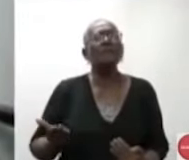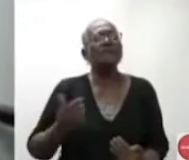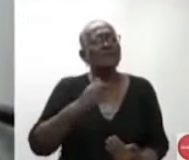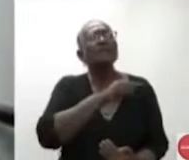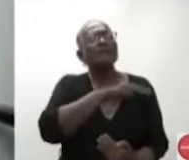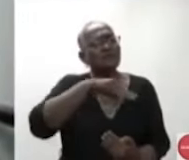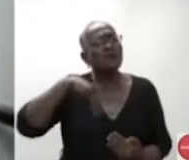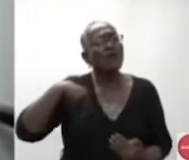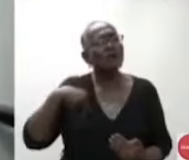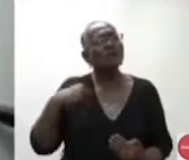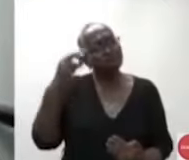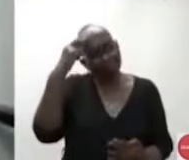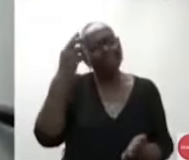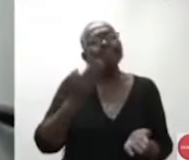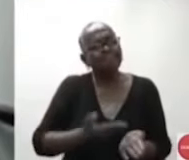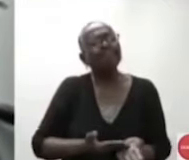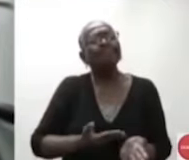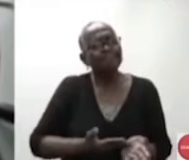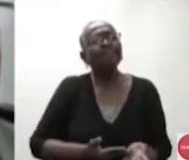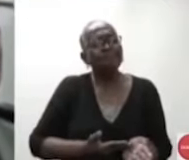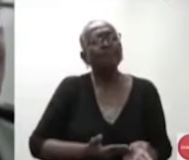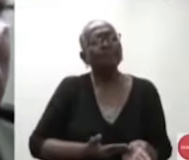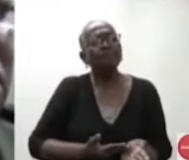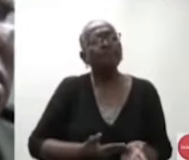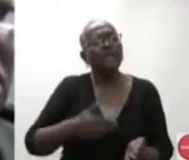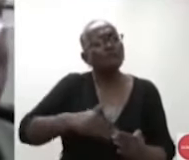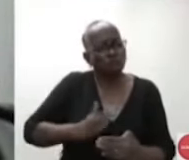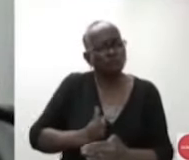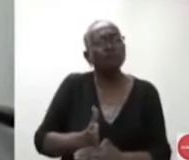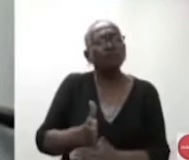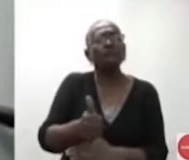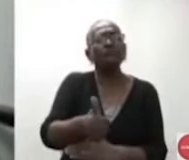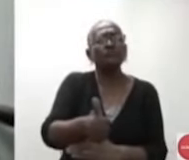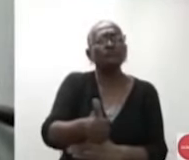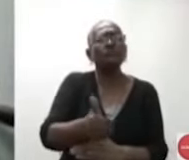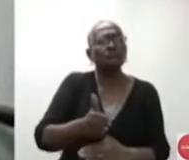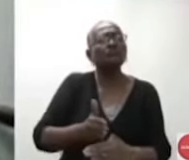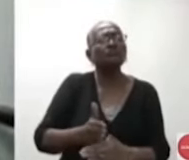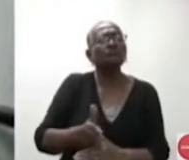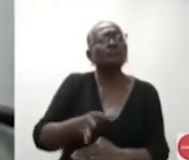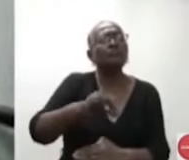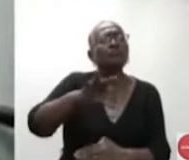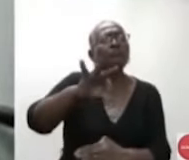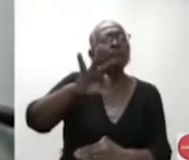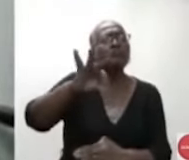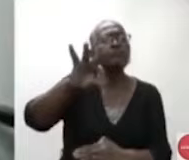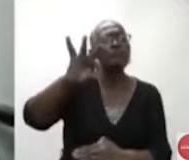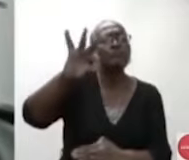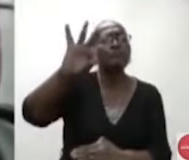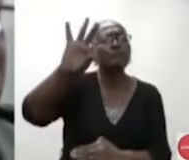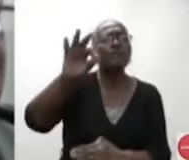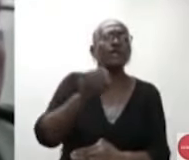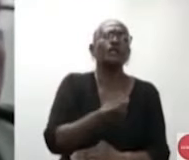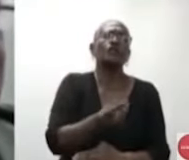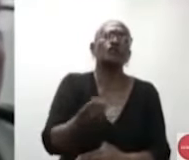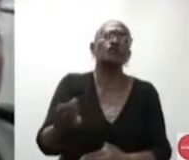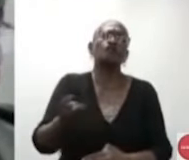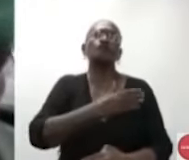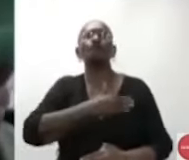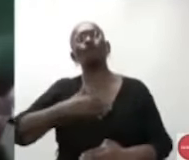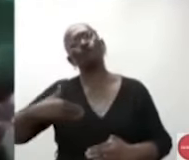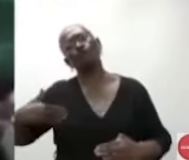onze overtuiging dat we op weg zijn naar een betere en duurzame